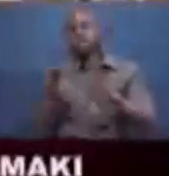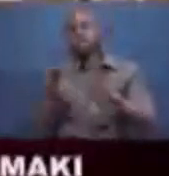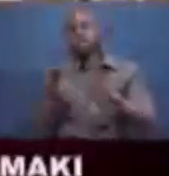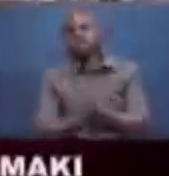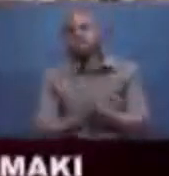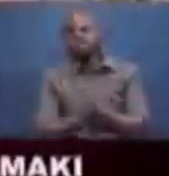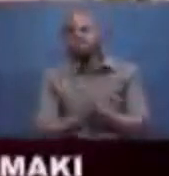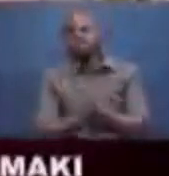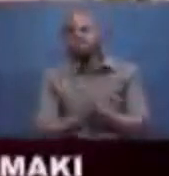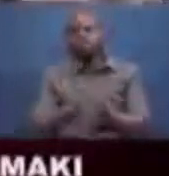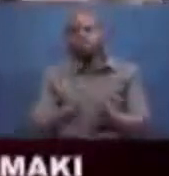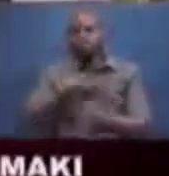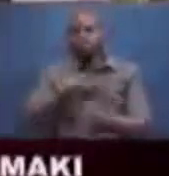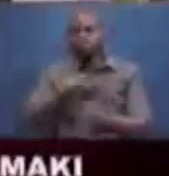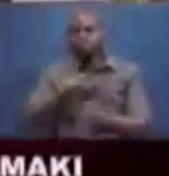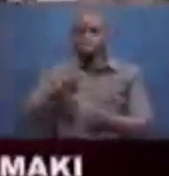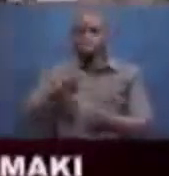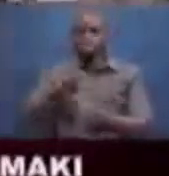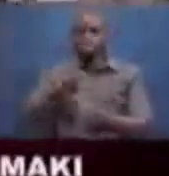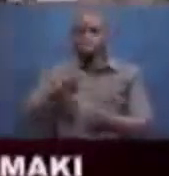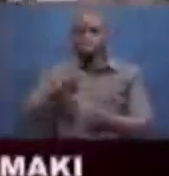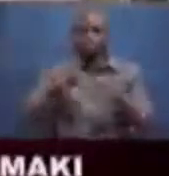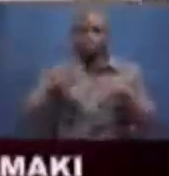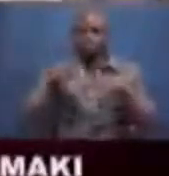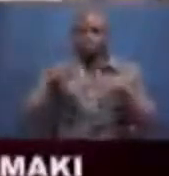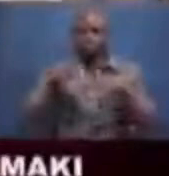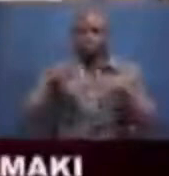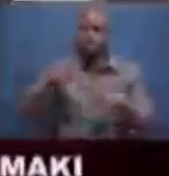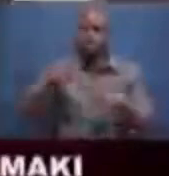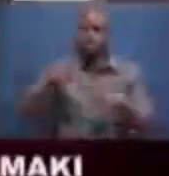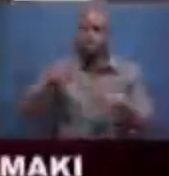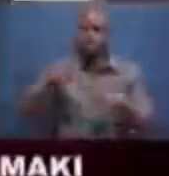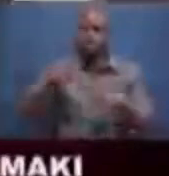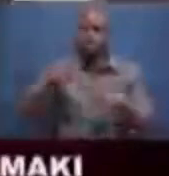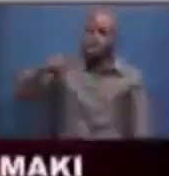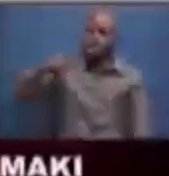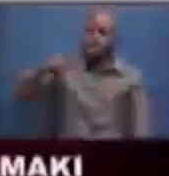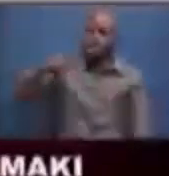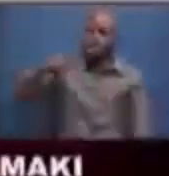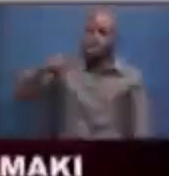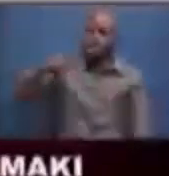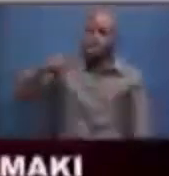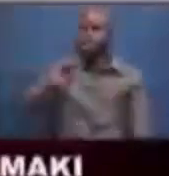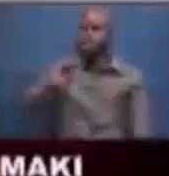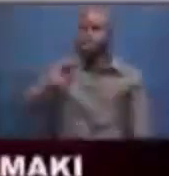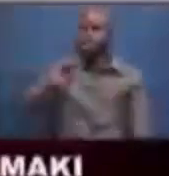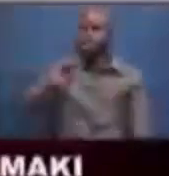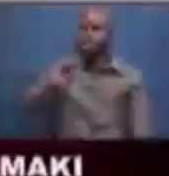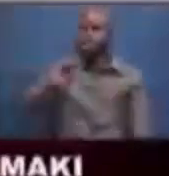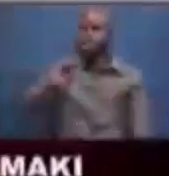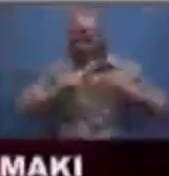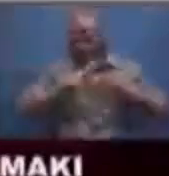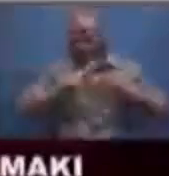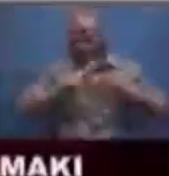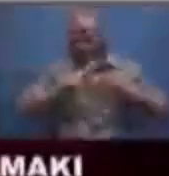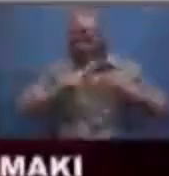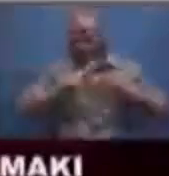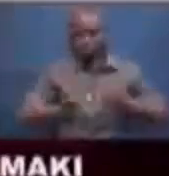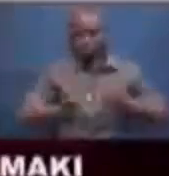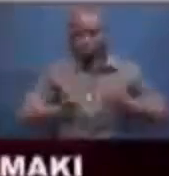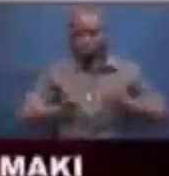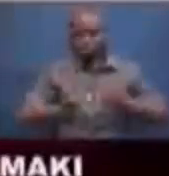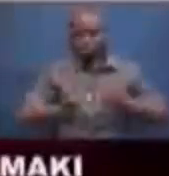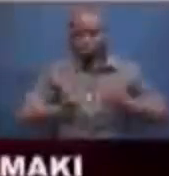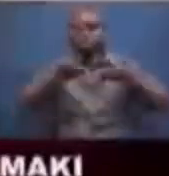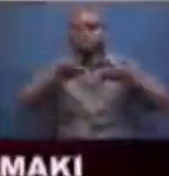2023. Waziri Mhagama ambaye pia ni mbunge wa jimbo la Peramiho ameridhishwa na hatua ya ujenzi wa shamba darasa la ukuzaji